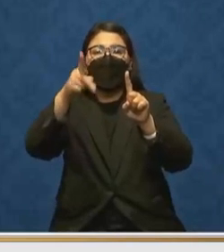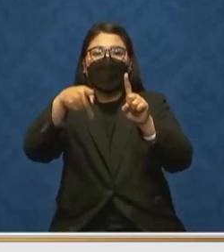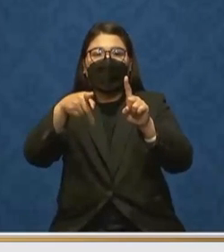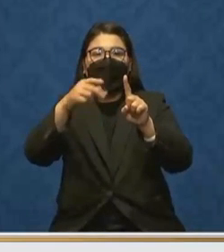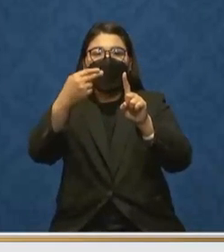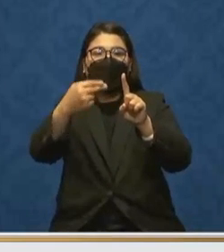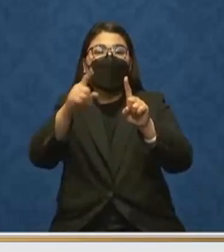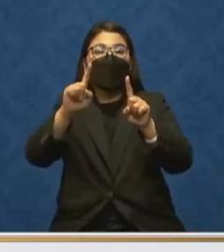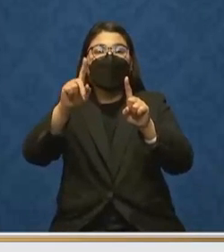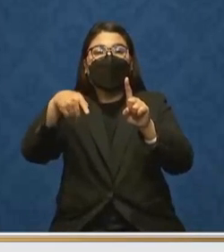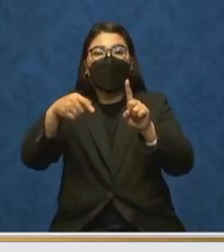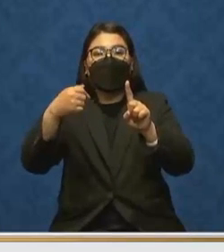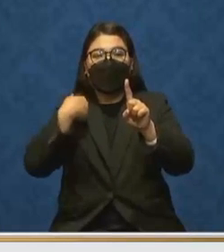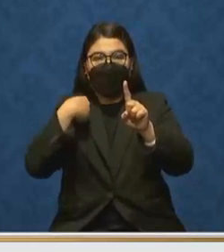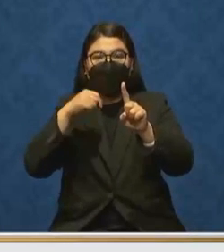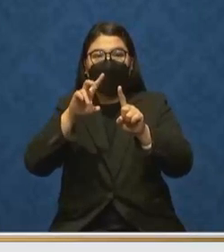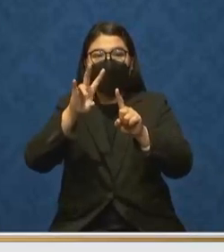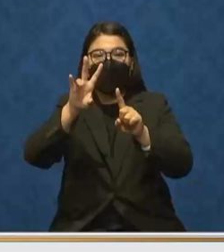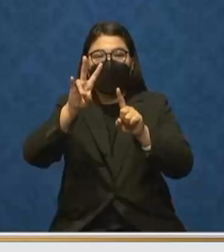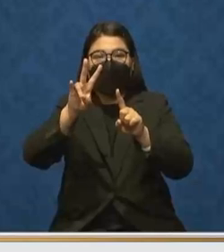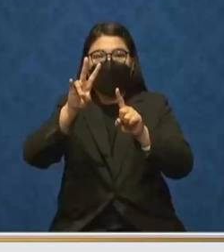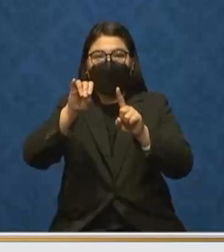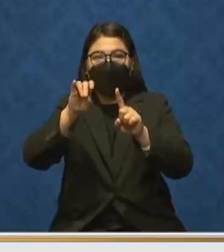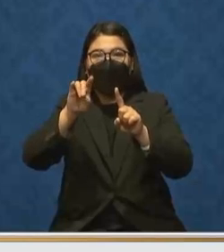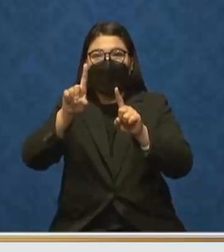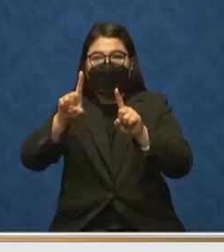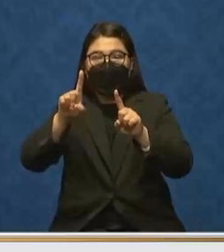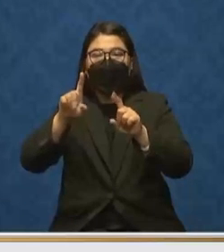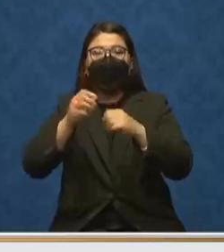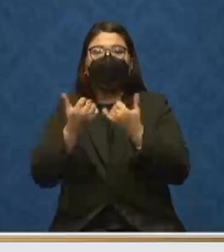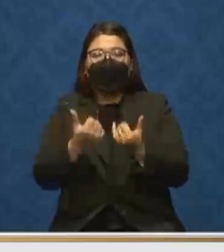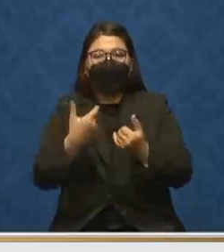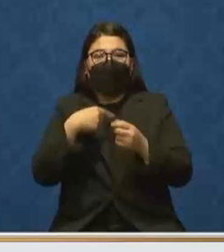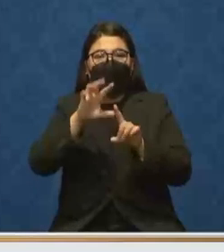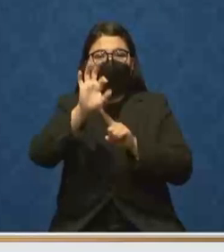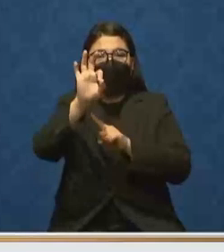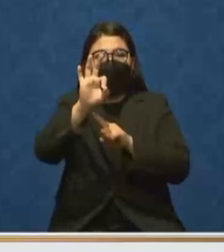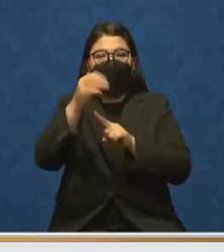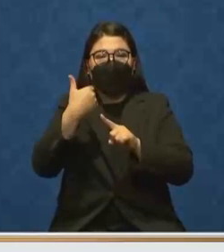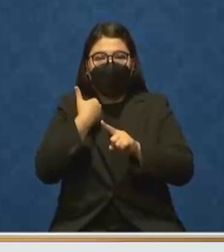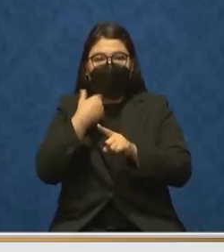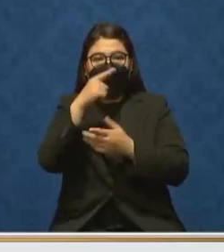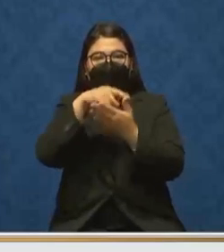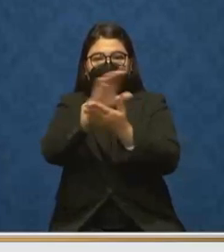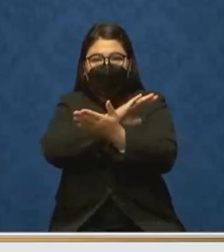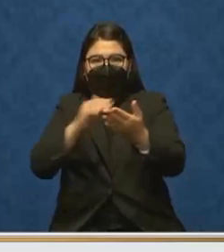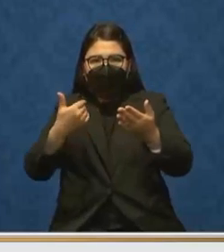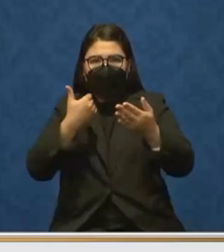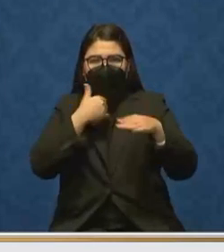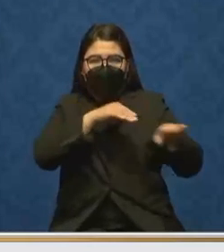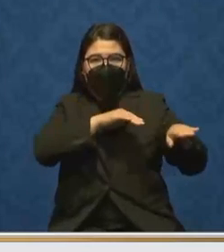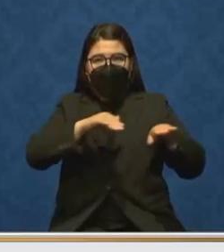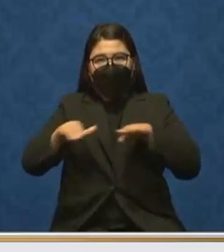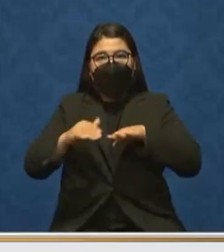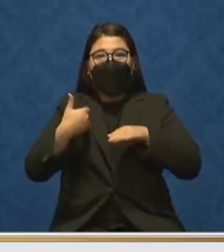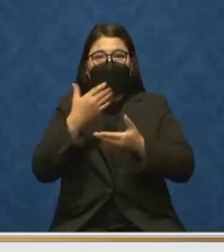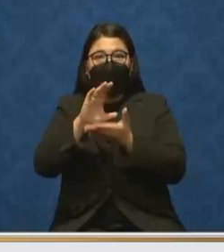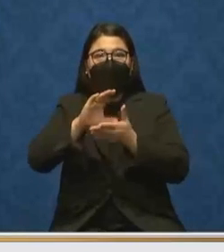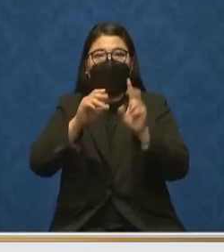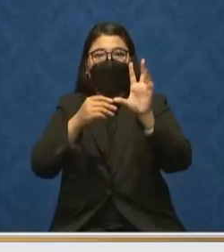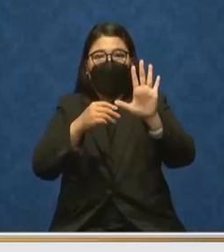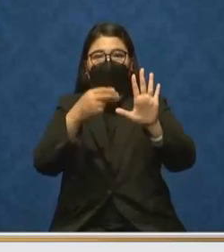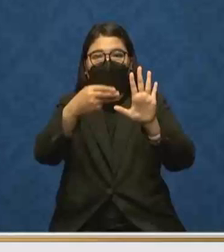131,178 เมตร9การพัฒนาศักยภาพการป้องกันประเทศและความพร้อมเผชิญภัยคุกคามในทุกมิติงบประมาณ